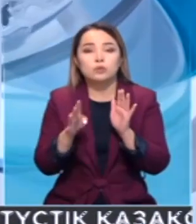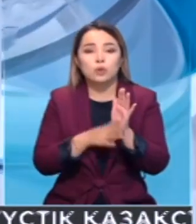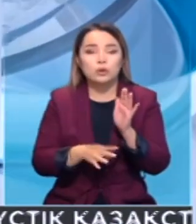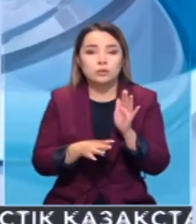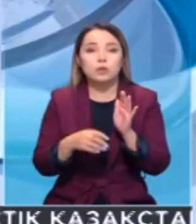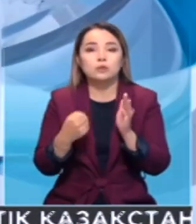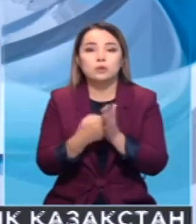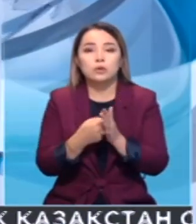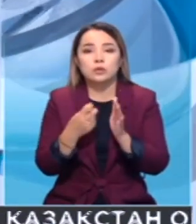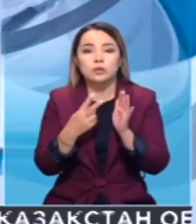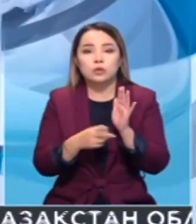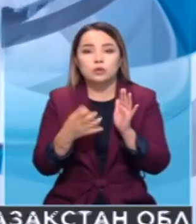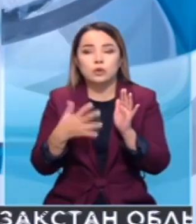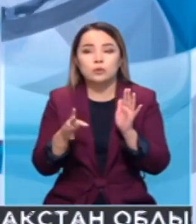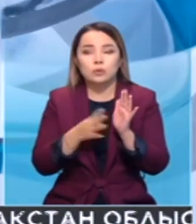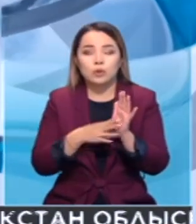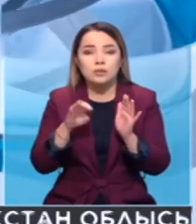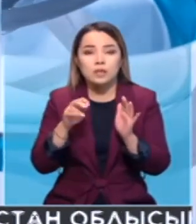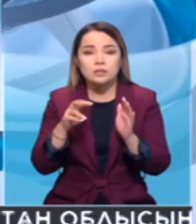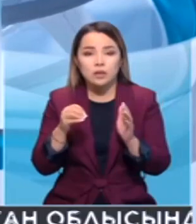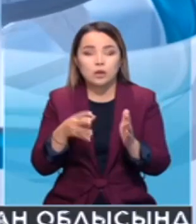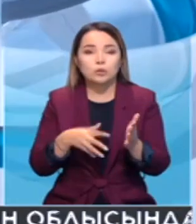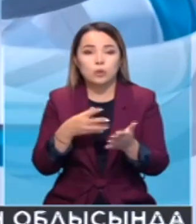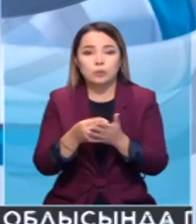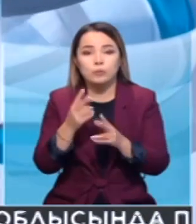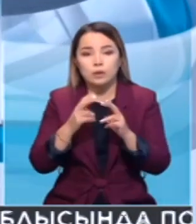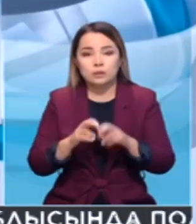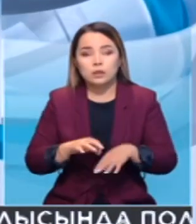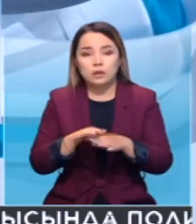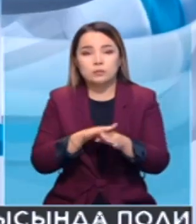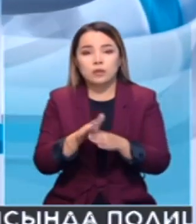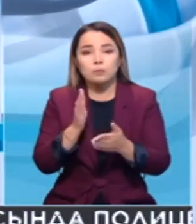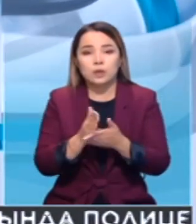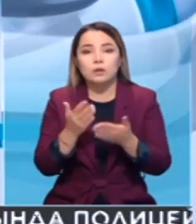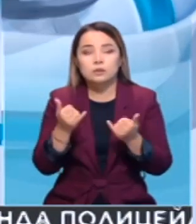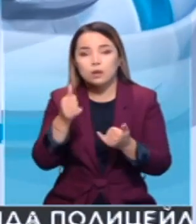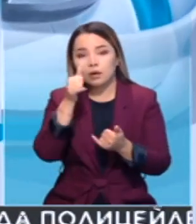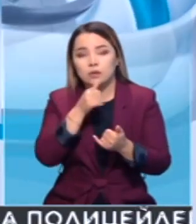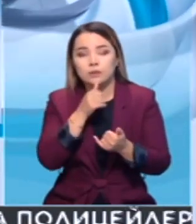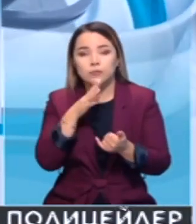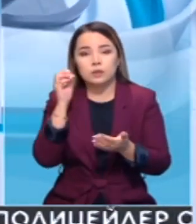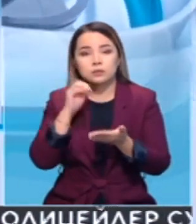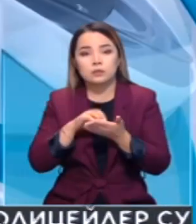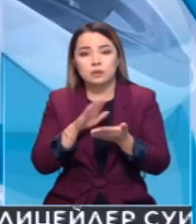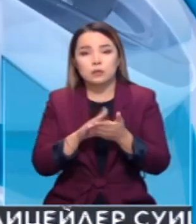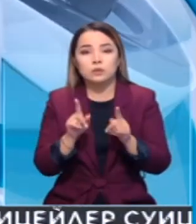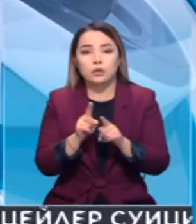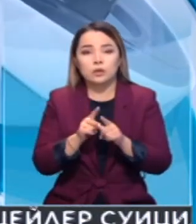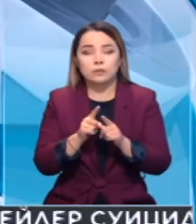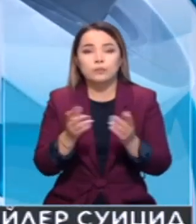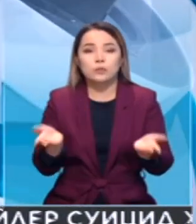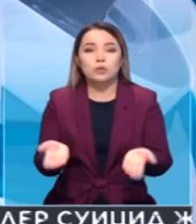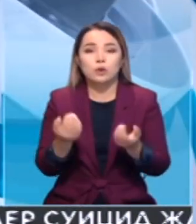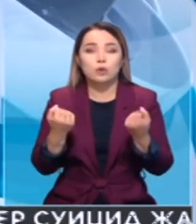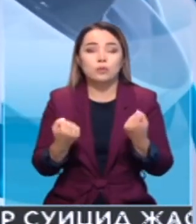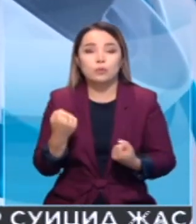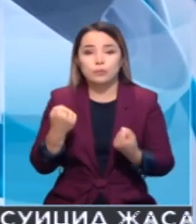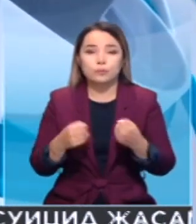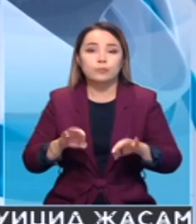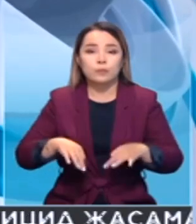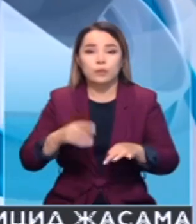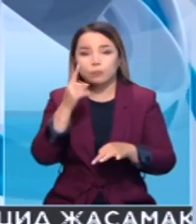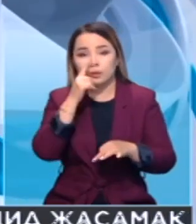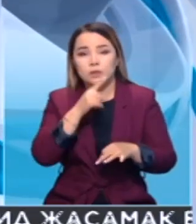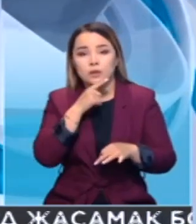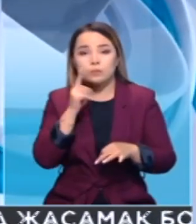теңгеден 759 теңгеге дейінгі төлем қарастырылған. Сонымен бірге айлық абонемент құны жеңіл көлік үшін бір